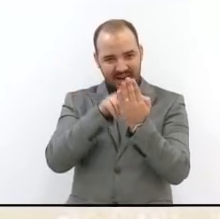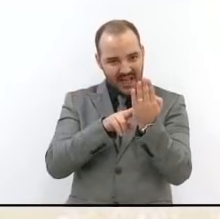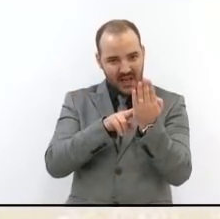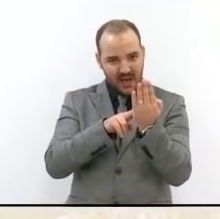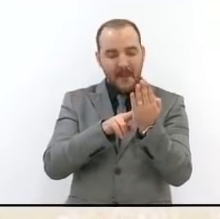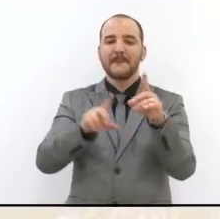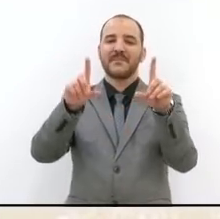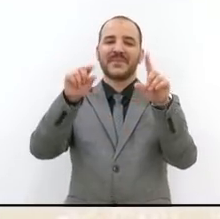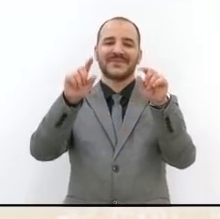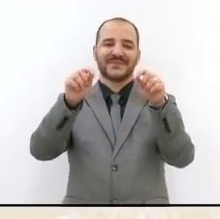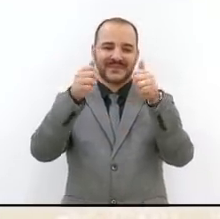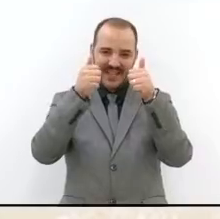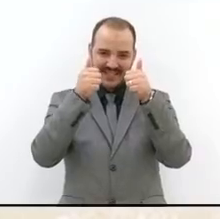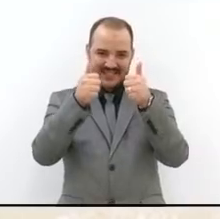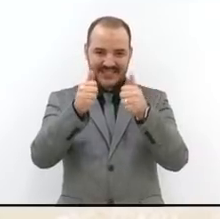أحسنتم،